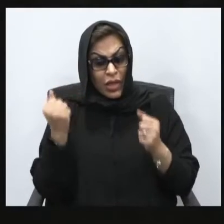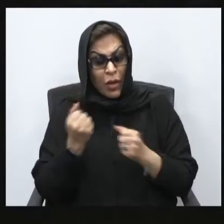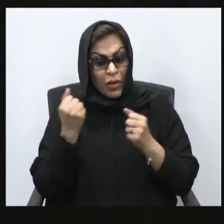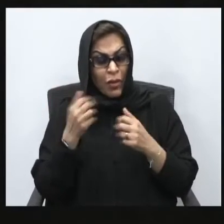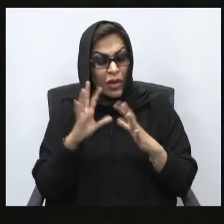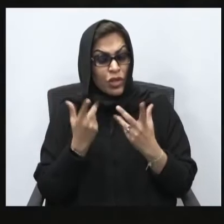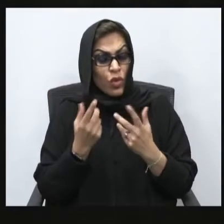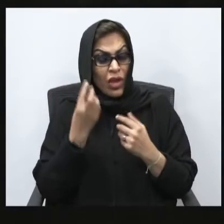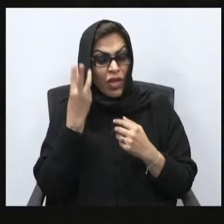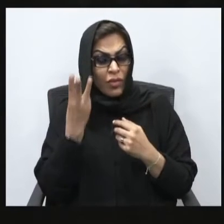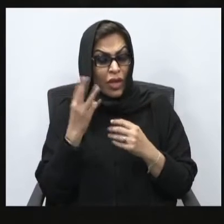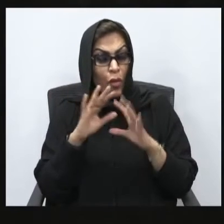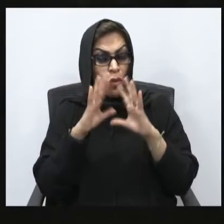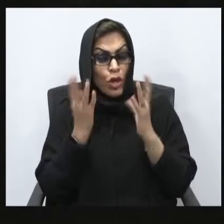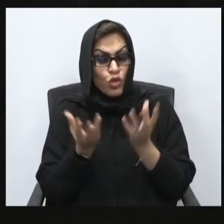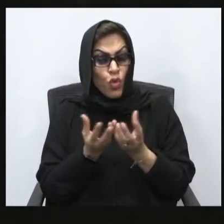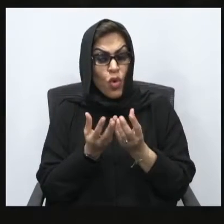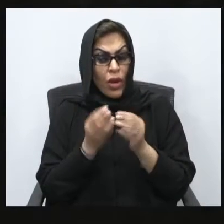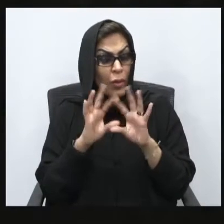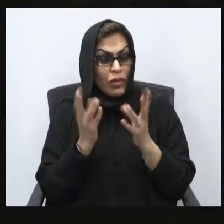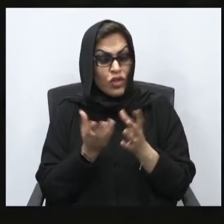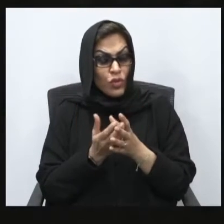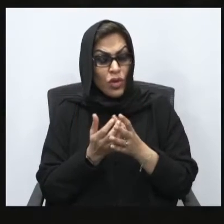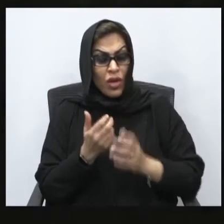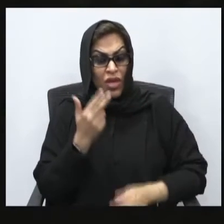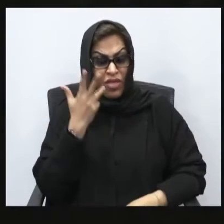كم المجموعه كم اصبح